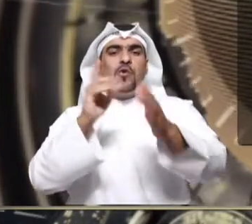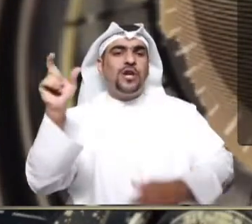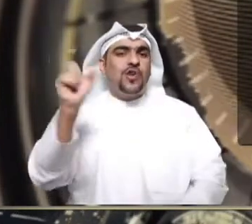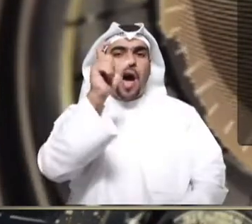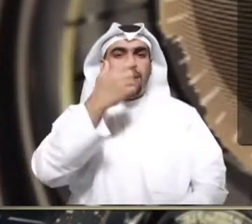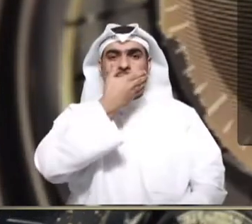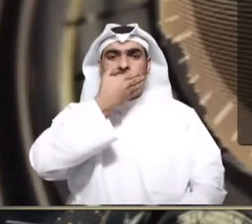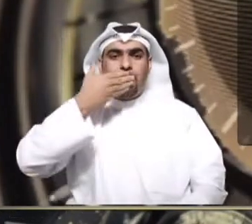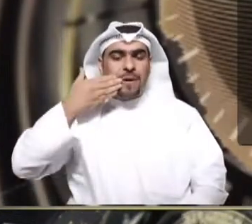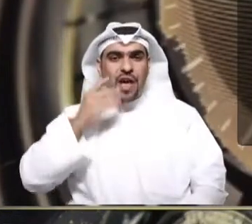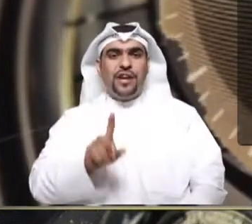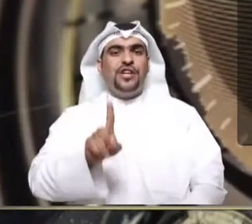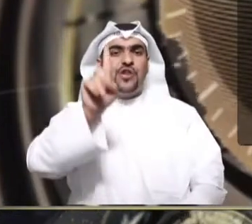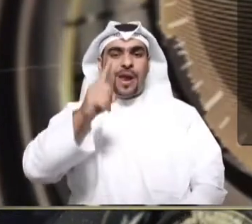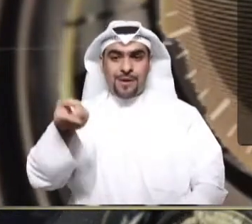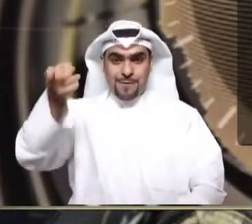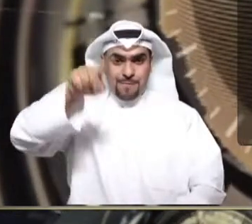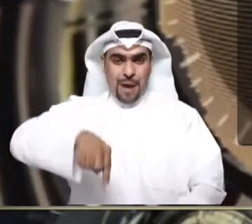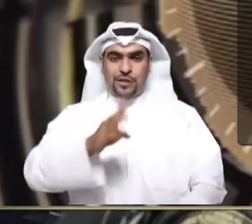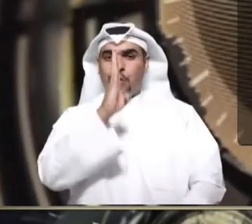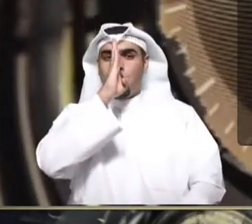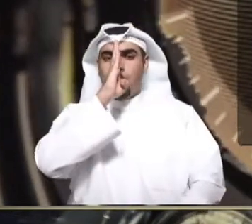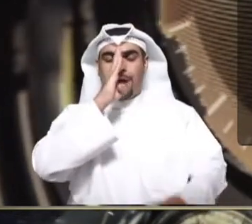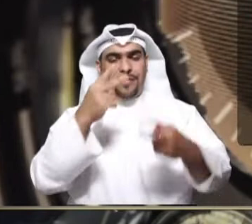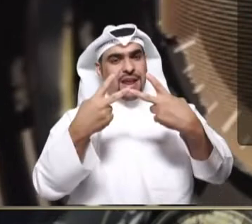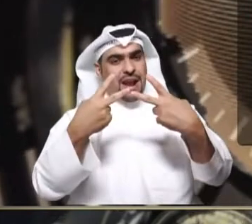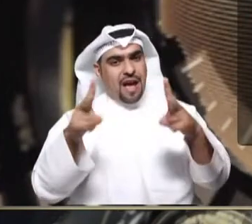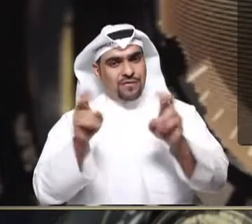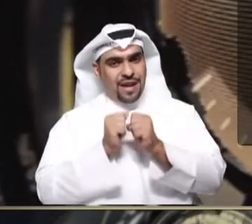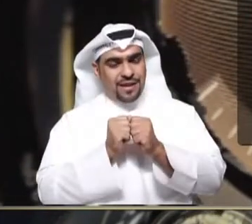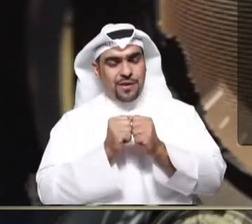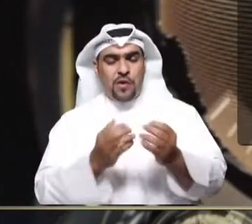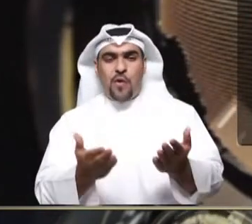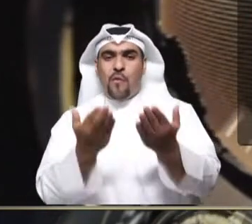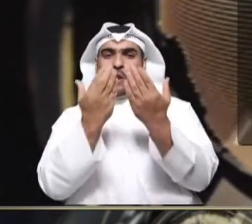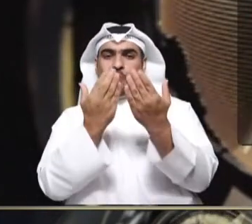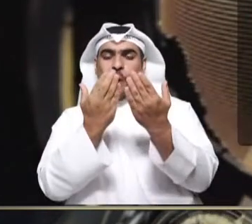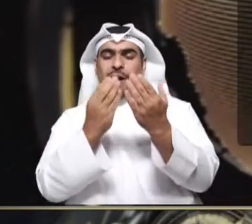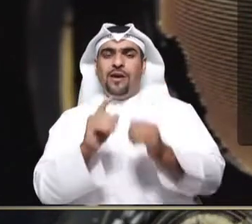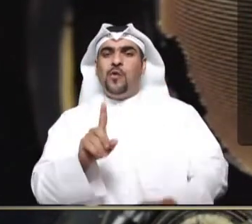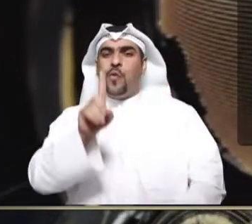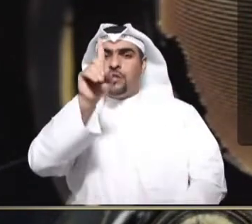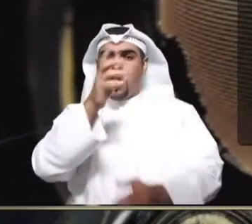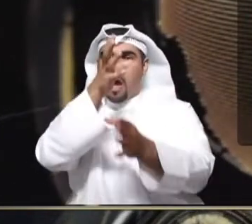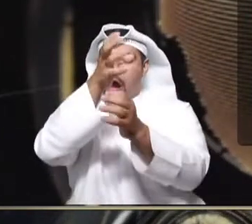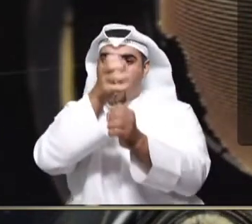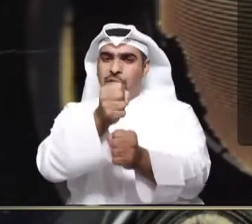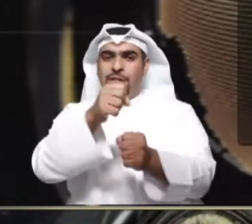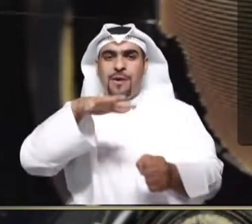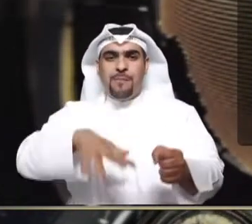مملكة البحرين الشقيقة، عبر جلالته خلاله عن خالص تهانيه وأطيب